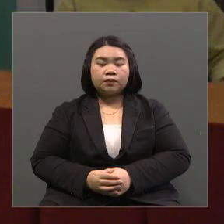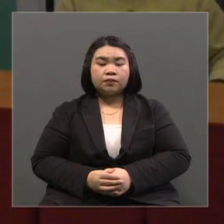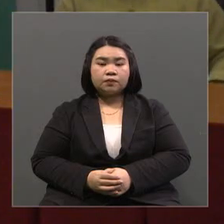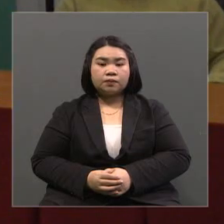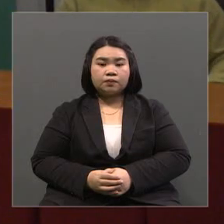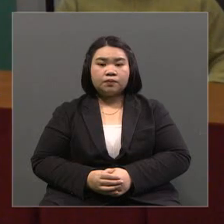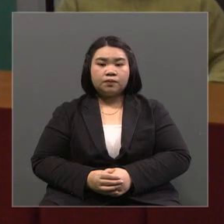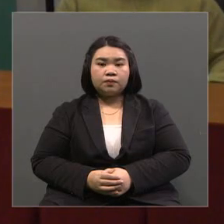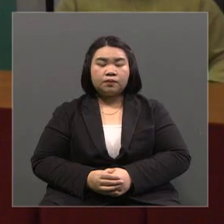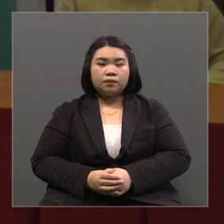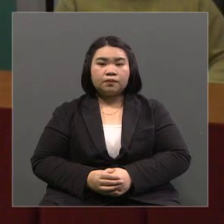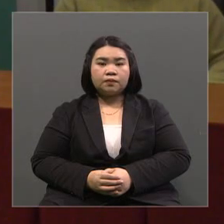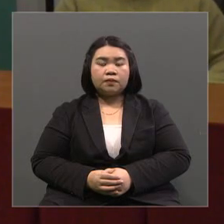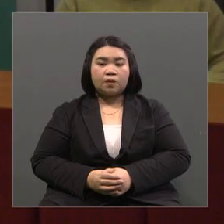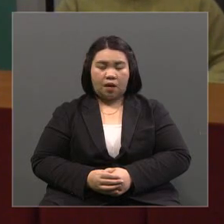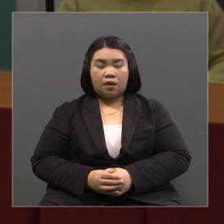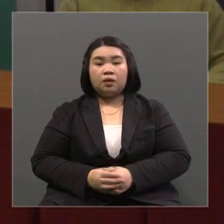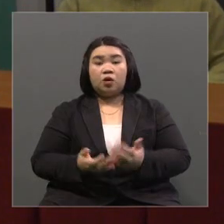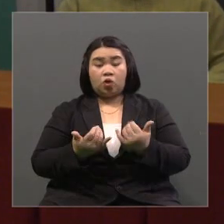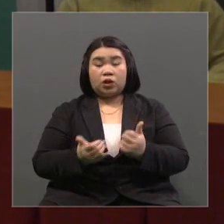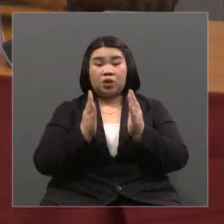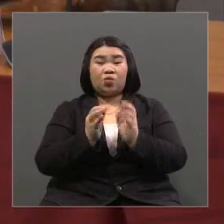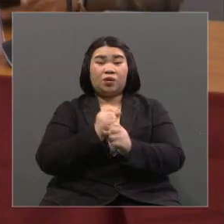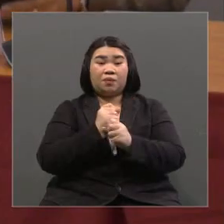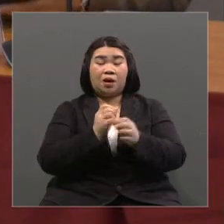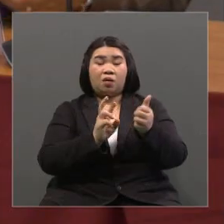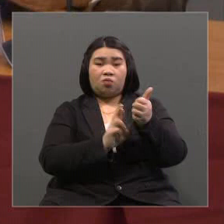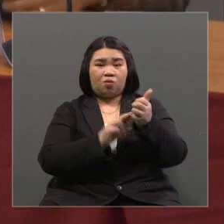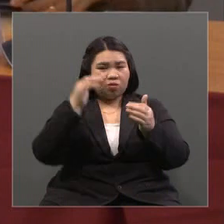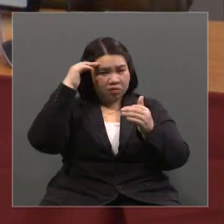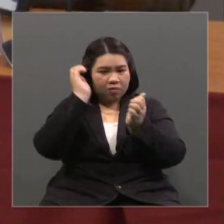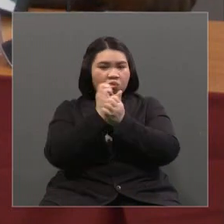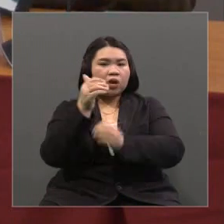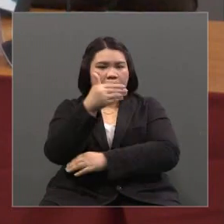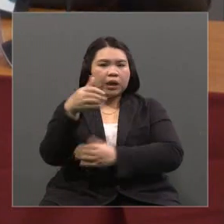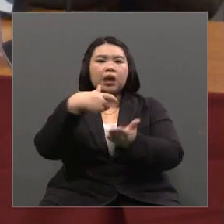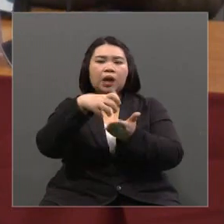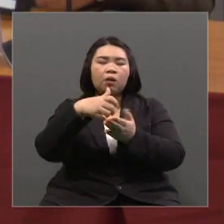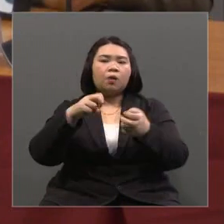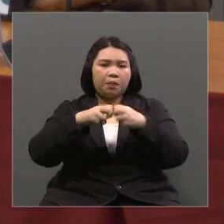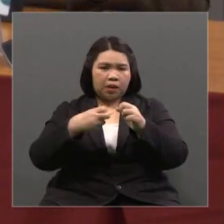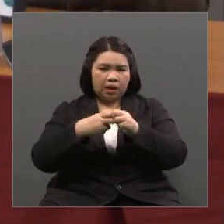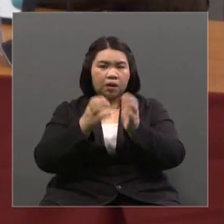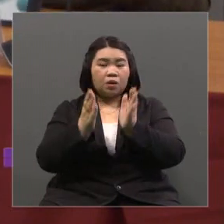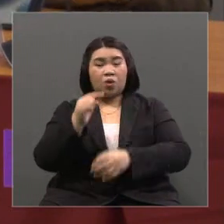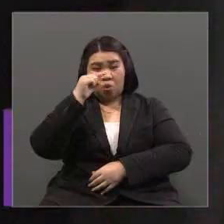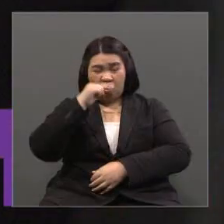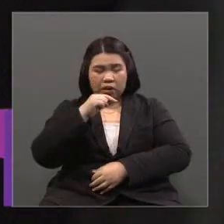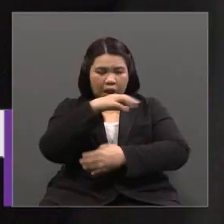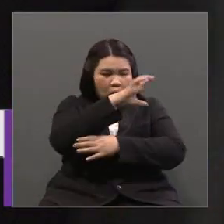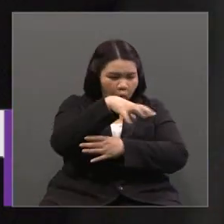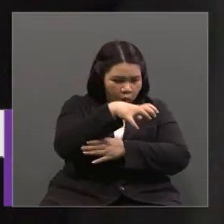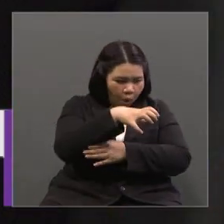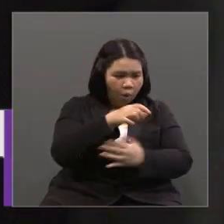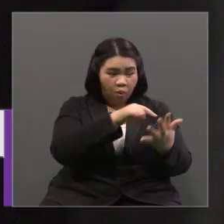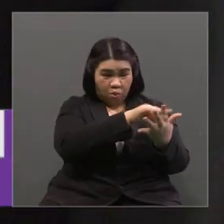ทางด้านของพลตำรวจเอกสุรเชษฐ์หักพานนะคะรองผู้บัญชาการตำรวจแห่งชาติแถลงถึงการช่วยเหลือคนไทยที่ถูกหลอกไปทำงานค้าประเวณีใน